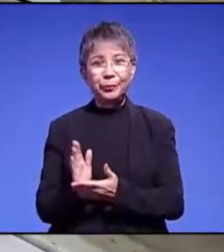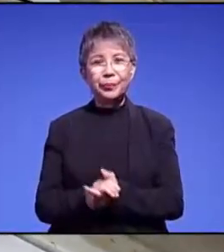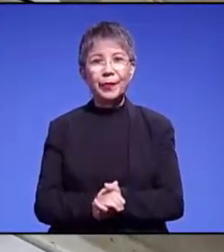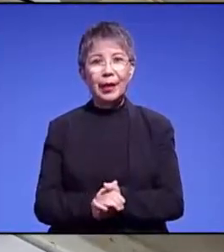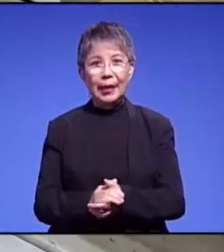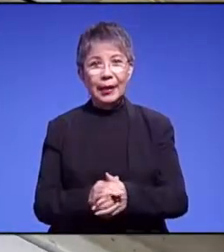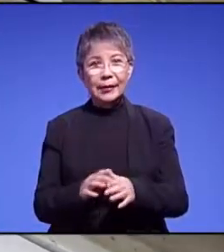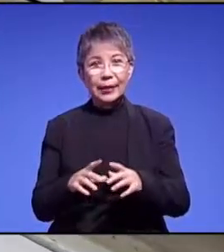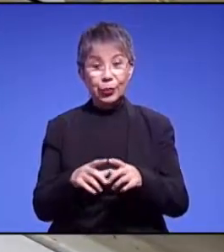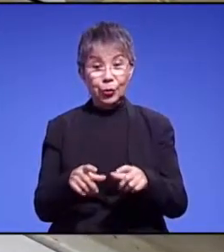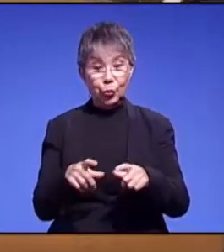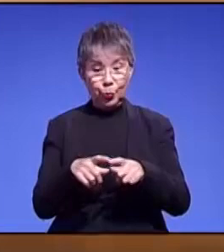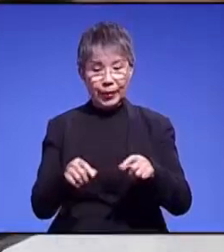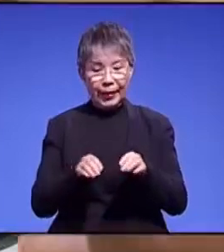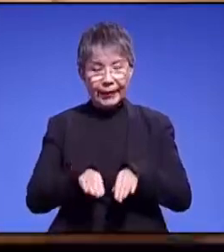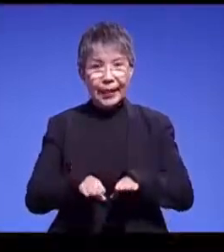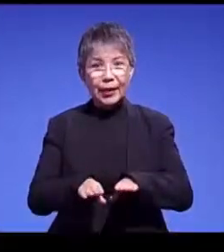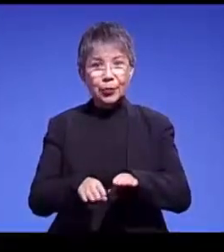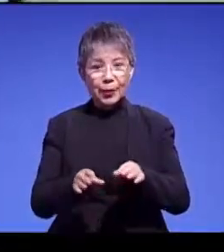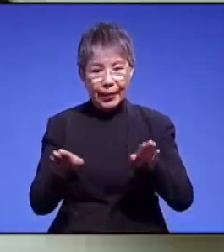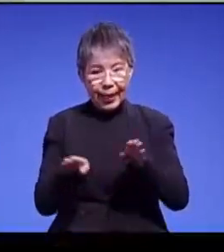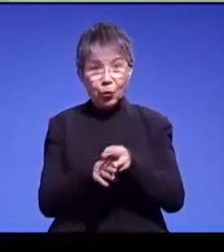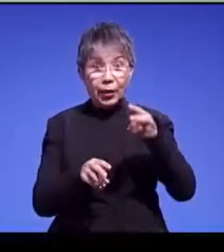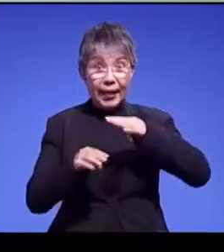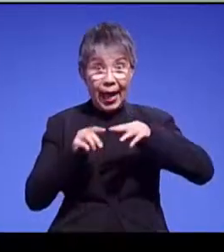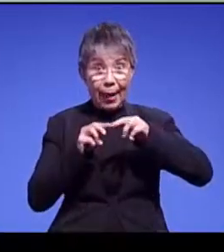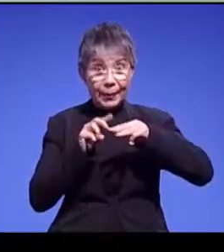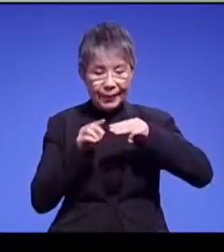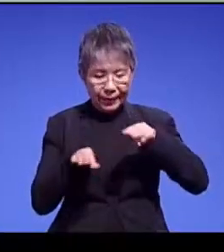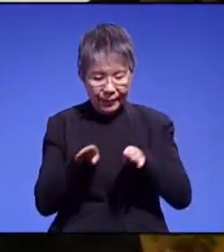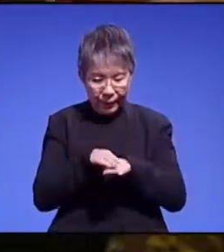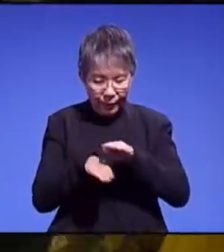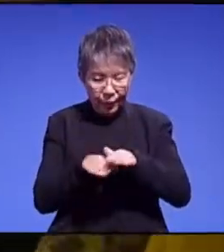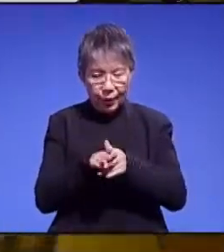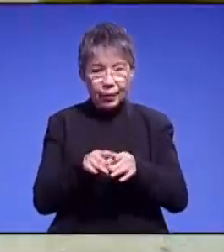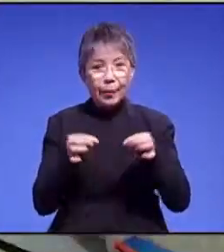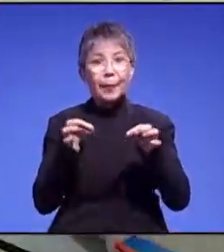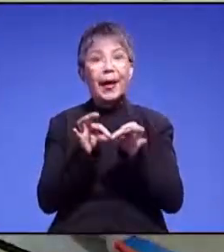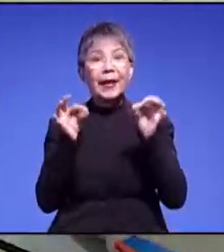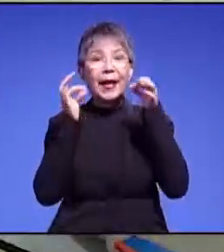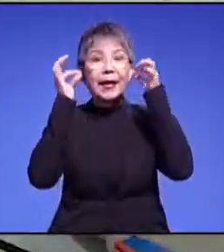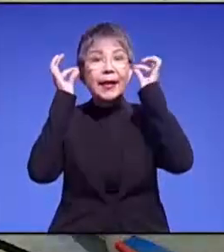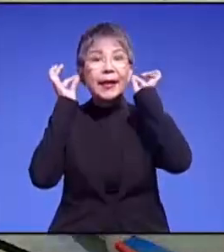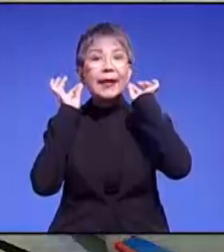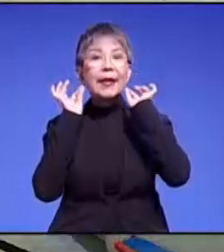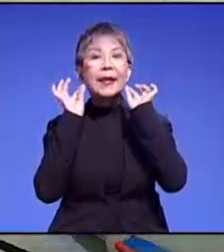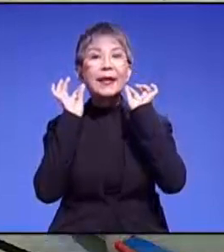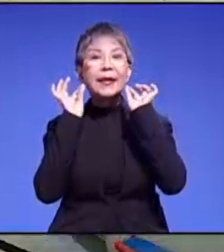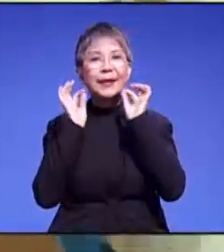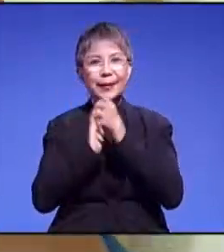Bagian sisi-sisi ruas tadi dijahit agar menyatu. Setelah itu, jangan lupa tambahkan tali sesuai dengan ukuran telinga orang